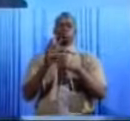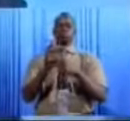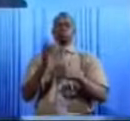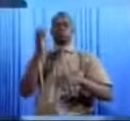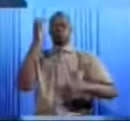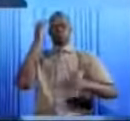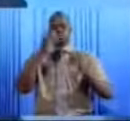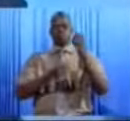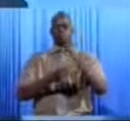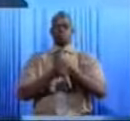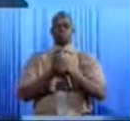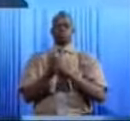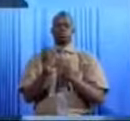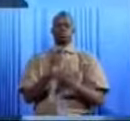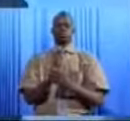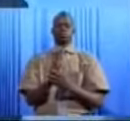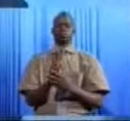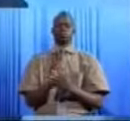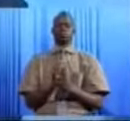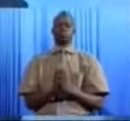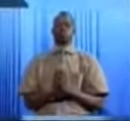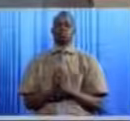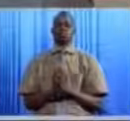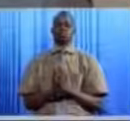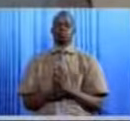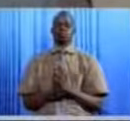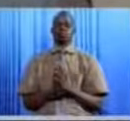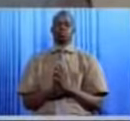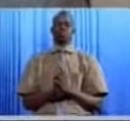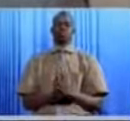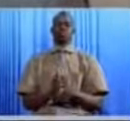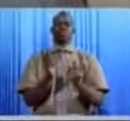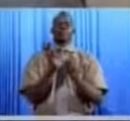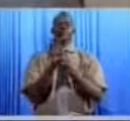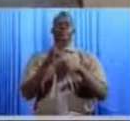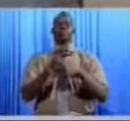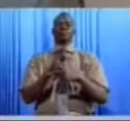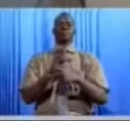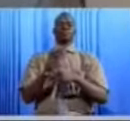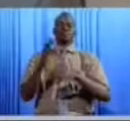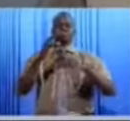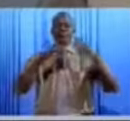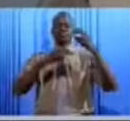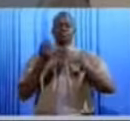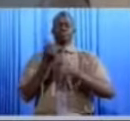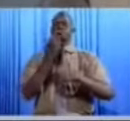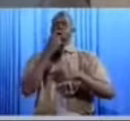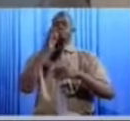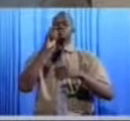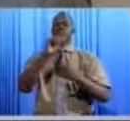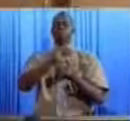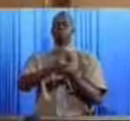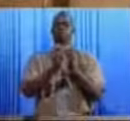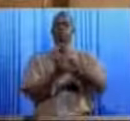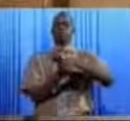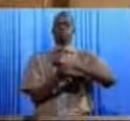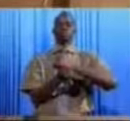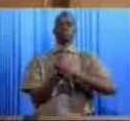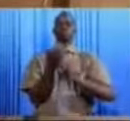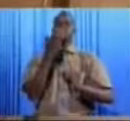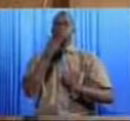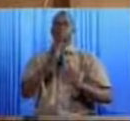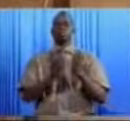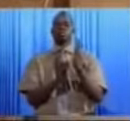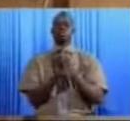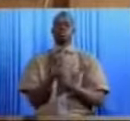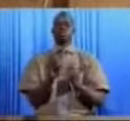reportage yolande lompo les produits chimiques sont devenus un mal nécessaire dans le développement de nombreuses